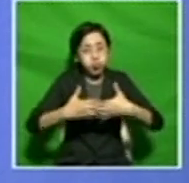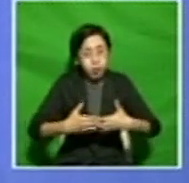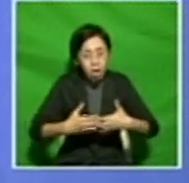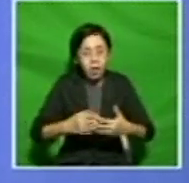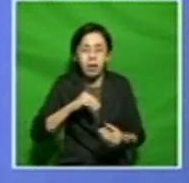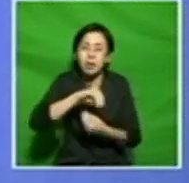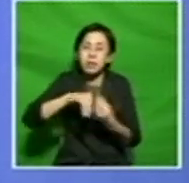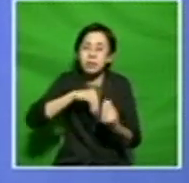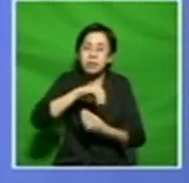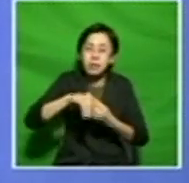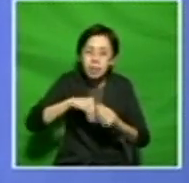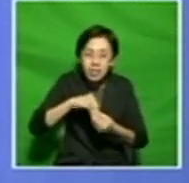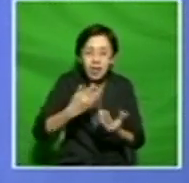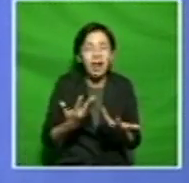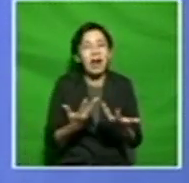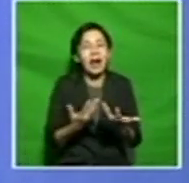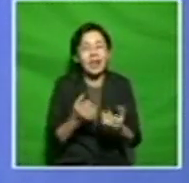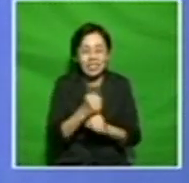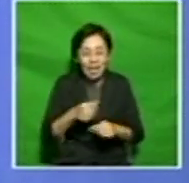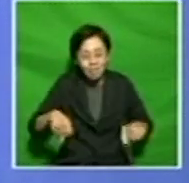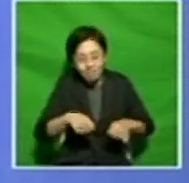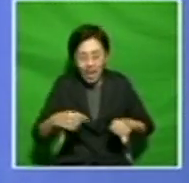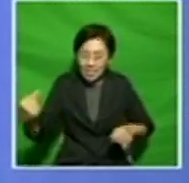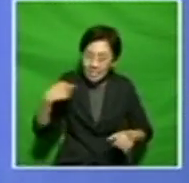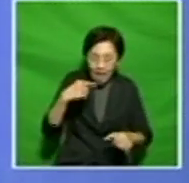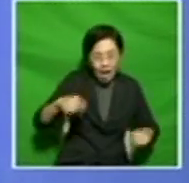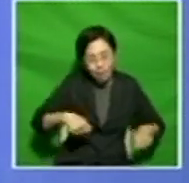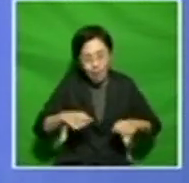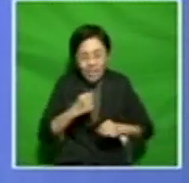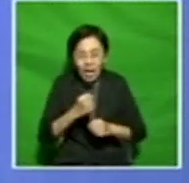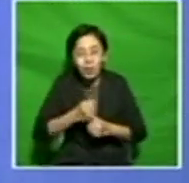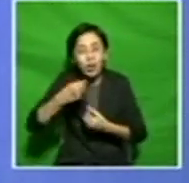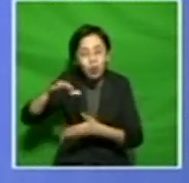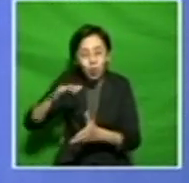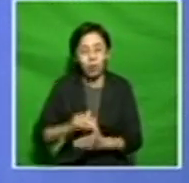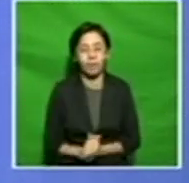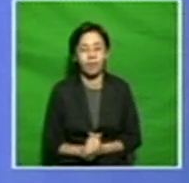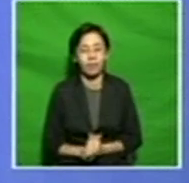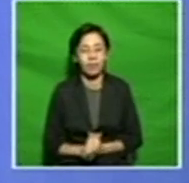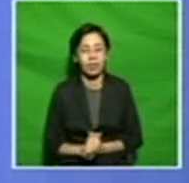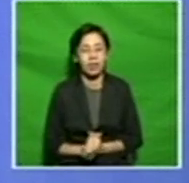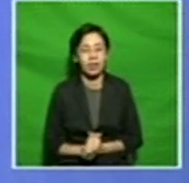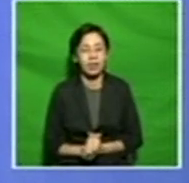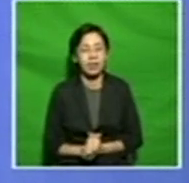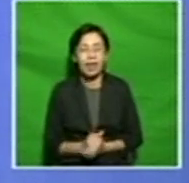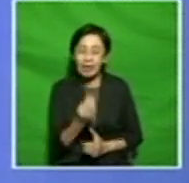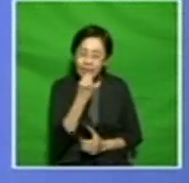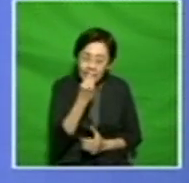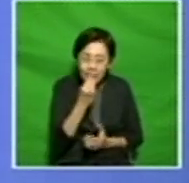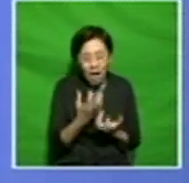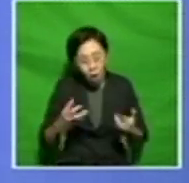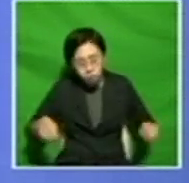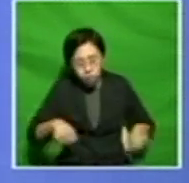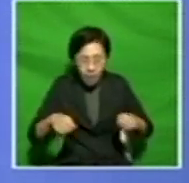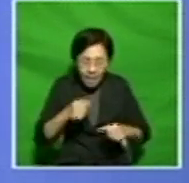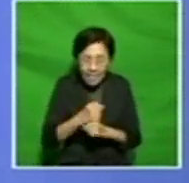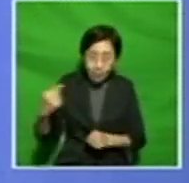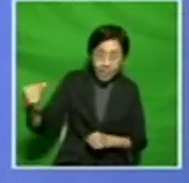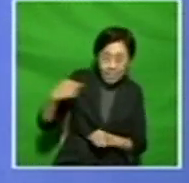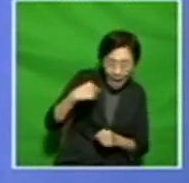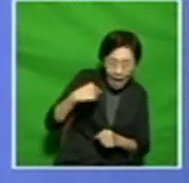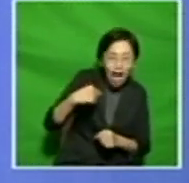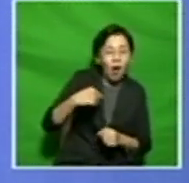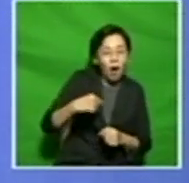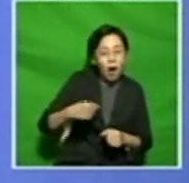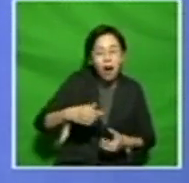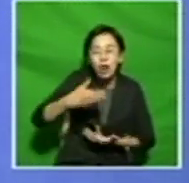จ Deliveryออนไลน์สั่งให้มาส่งที่บ้านยังทำได้ตามปก